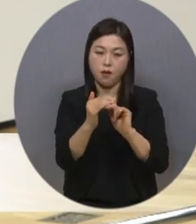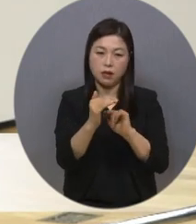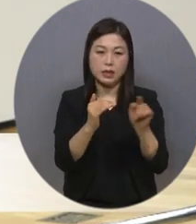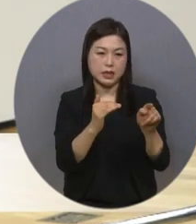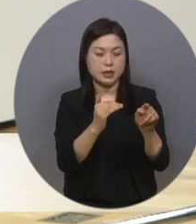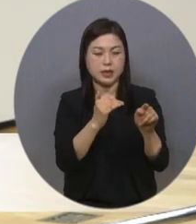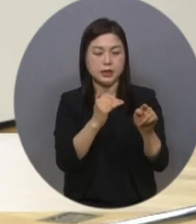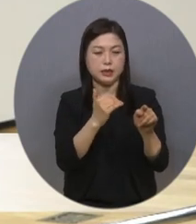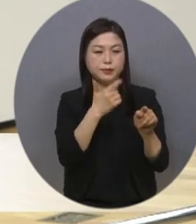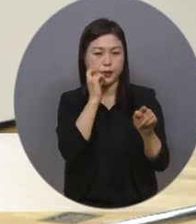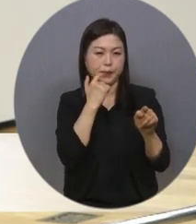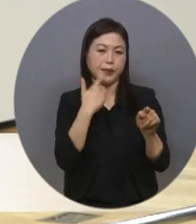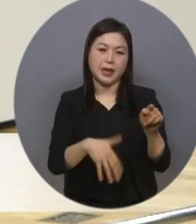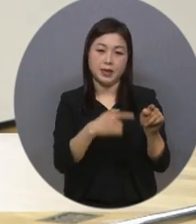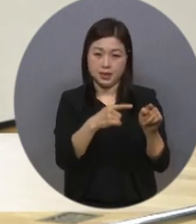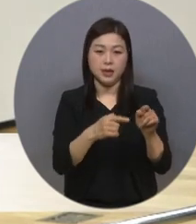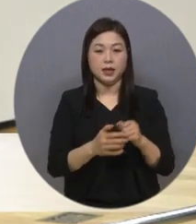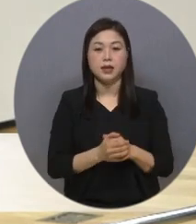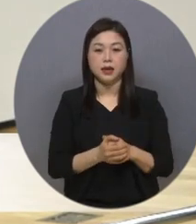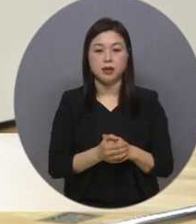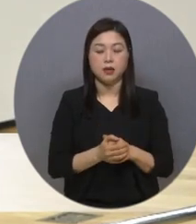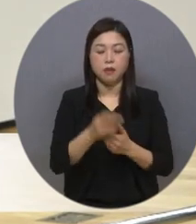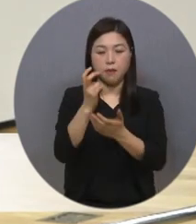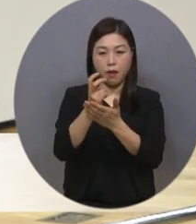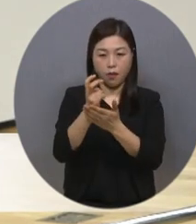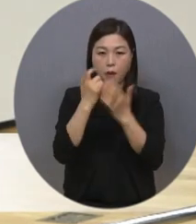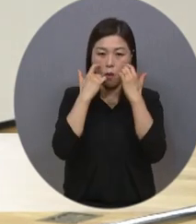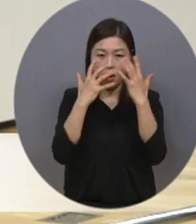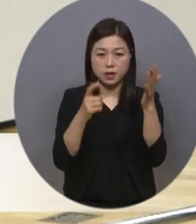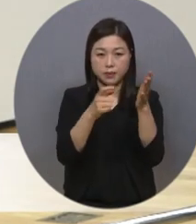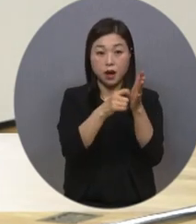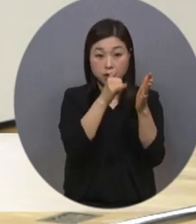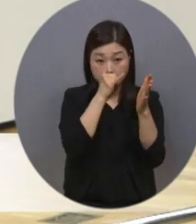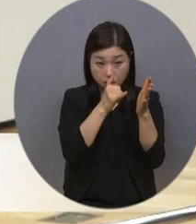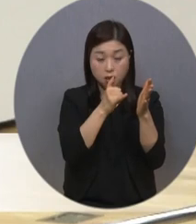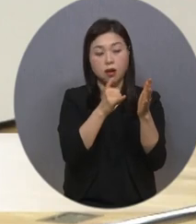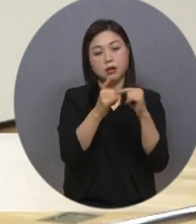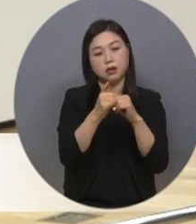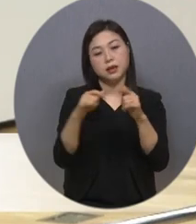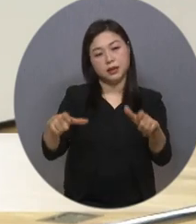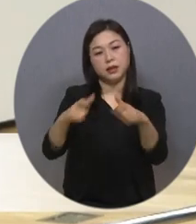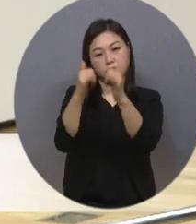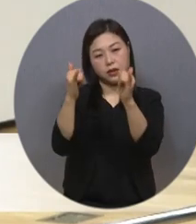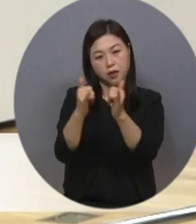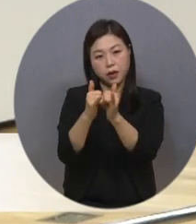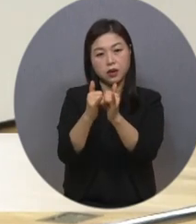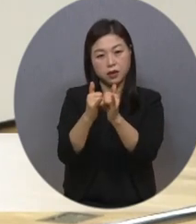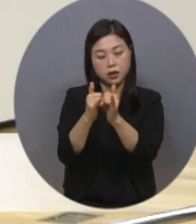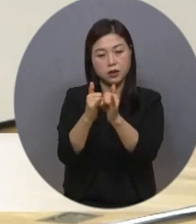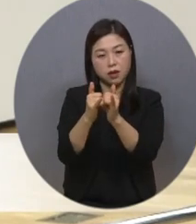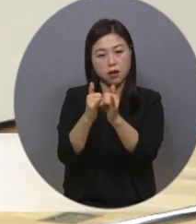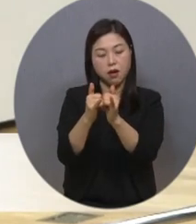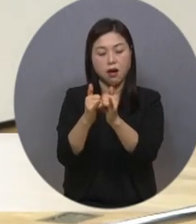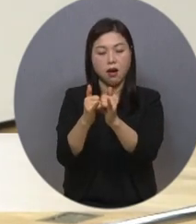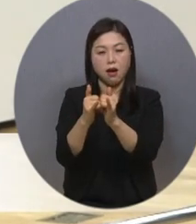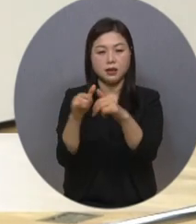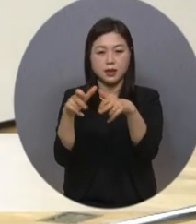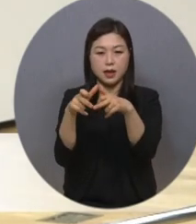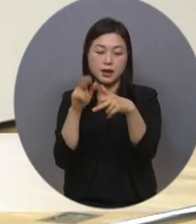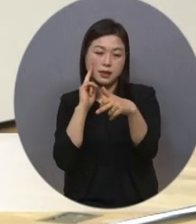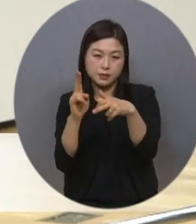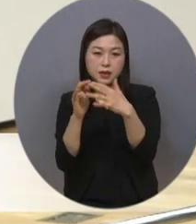때문에 이런 부분들이 제도화가 돼서 지역사회에서 세종종 장애인들이 자립생활을